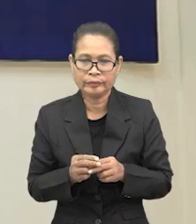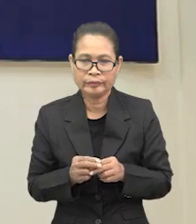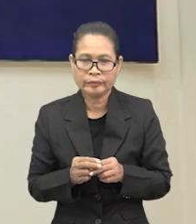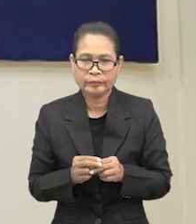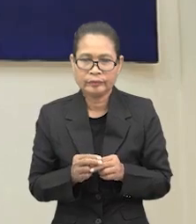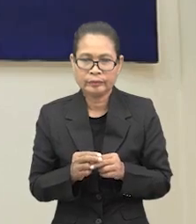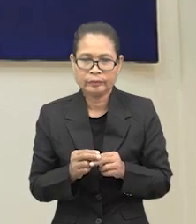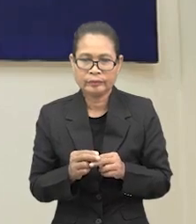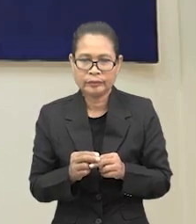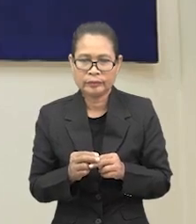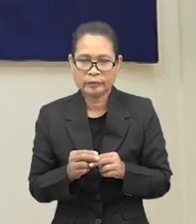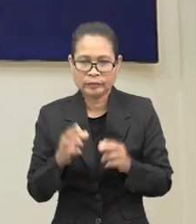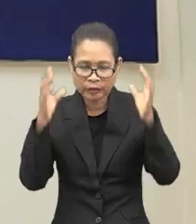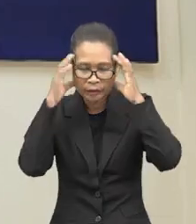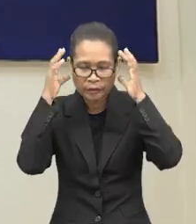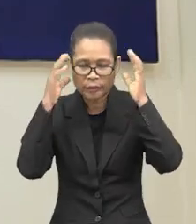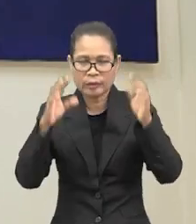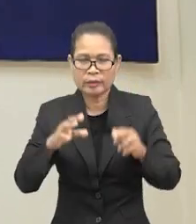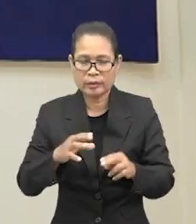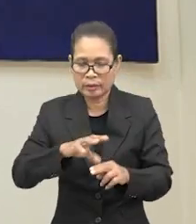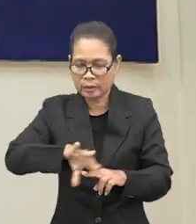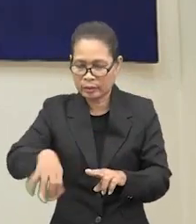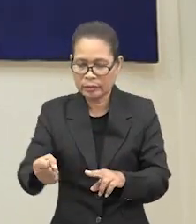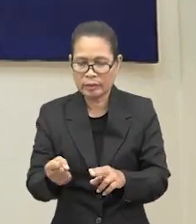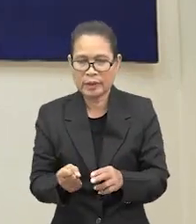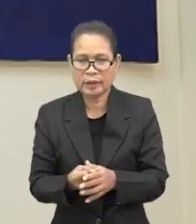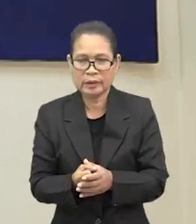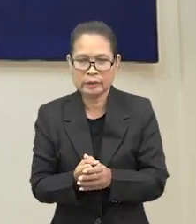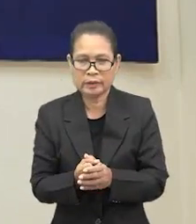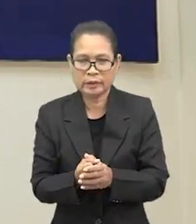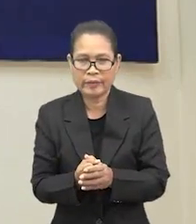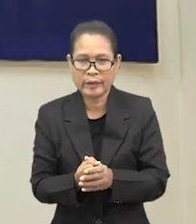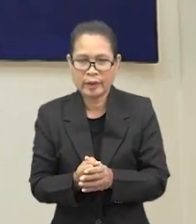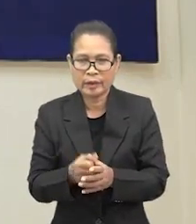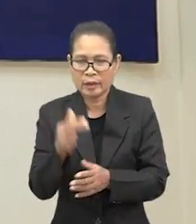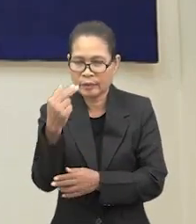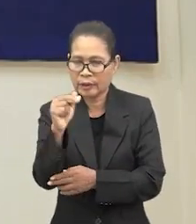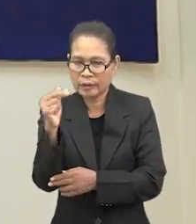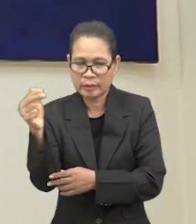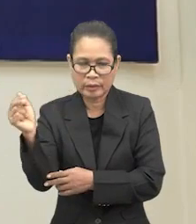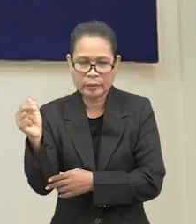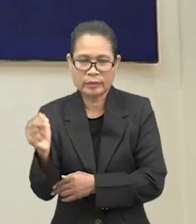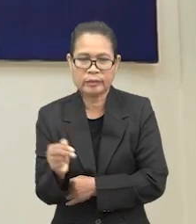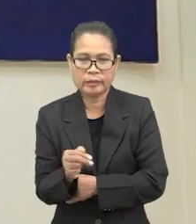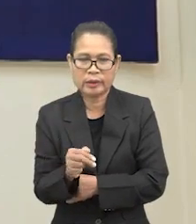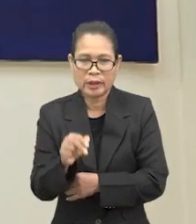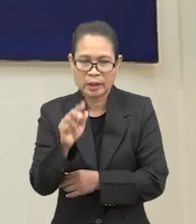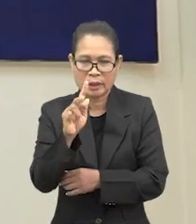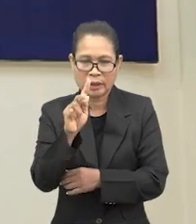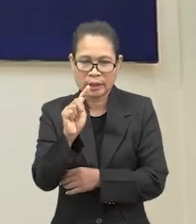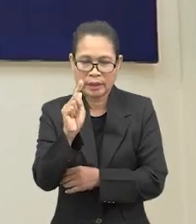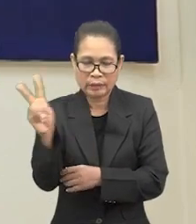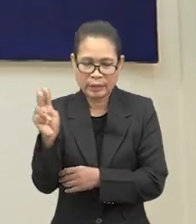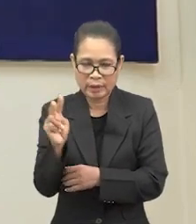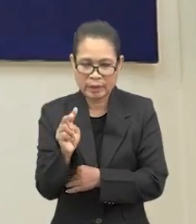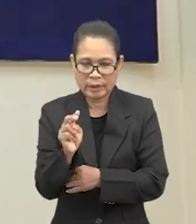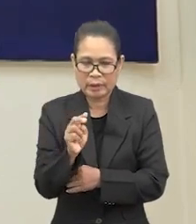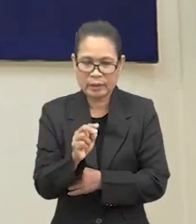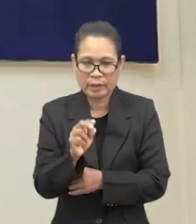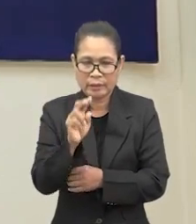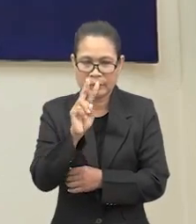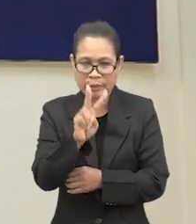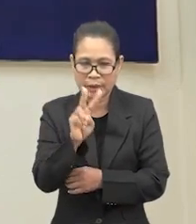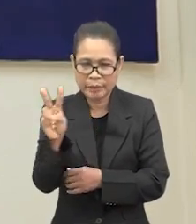lá Facebook crew khèm bồ đía tam rồi dạ tu đồ tùa đại chù DTV bỏ lệch một phầy